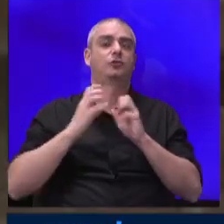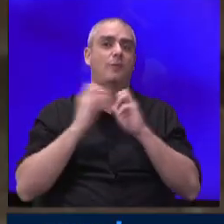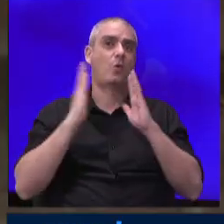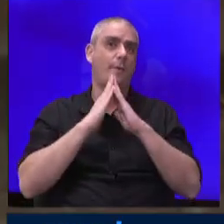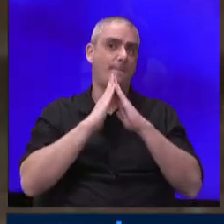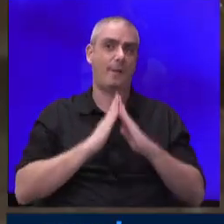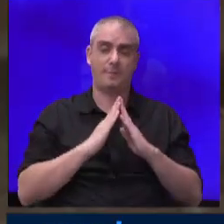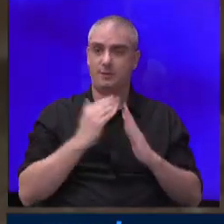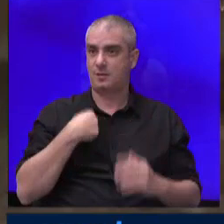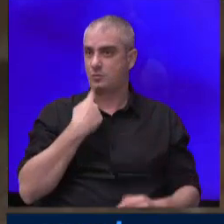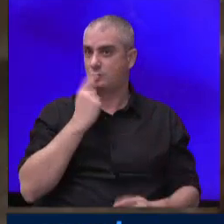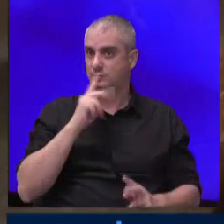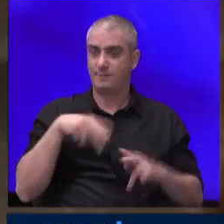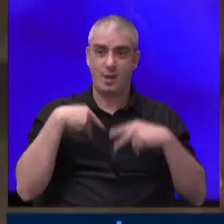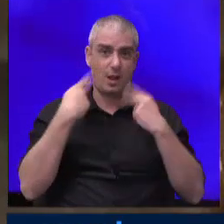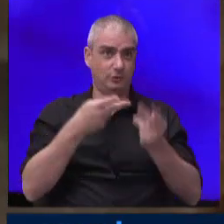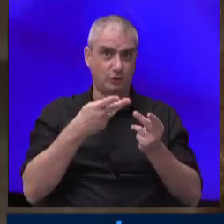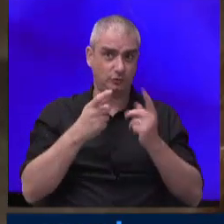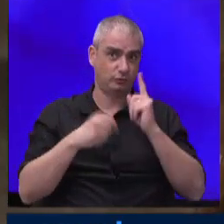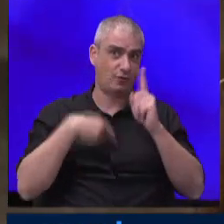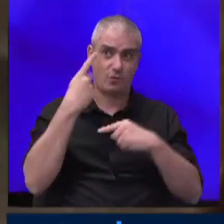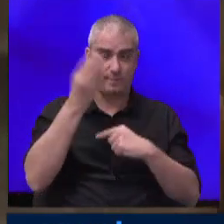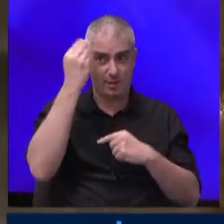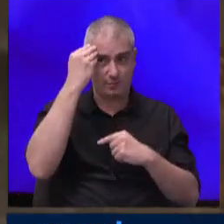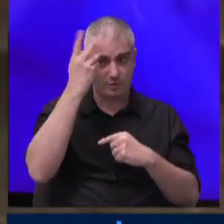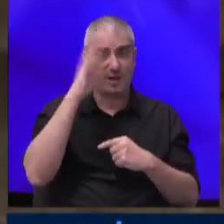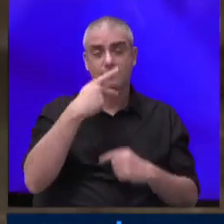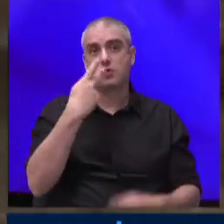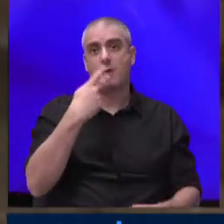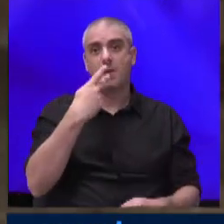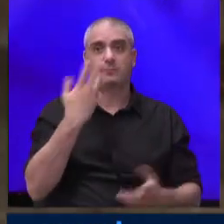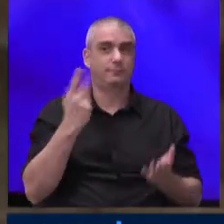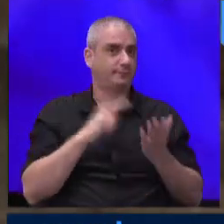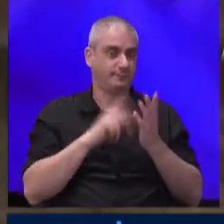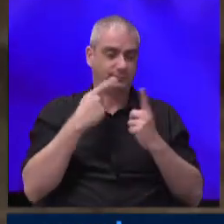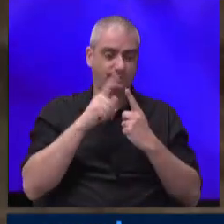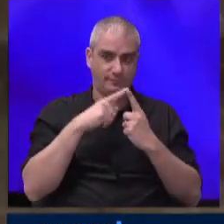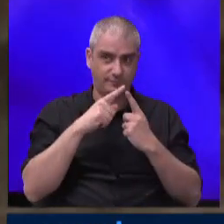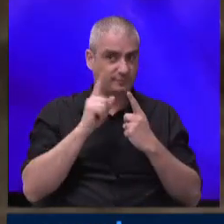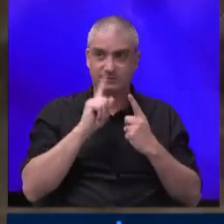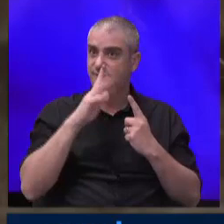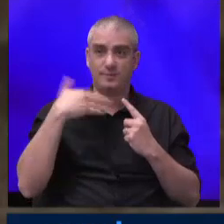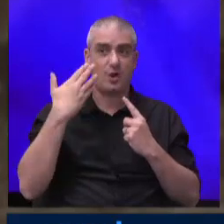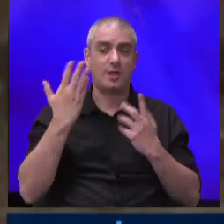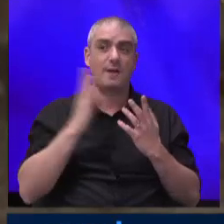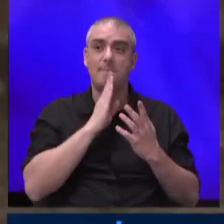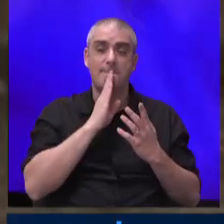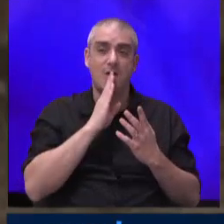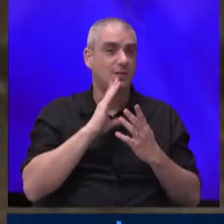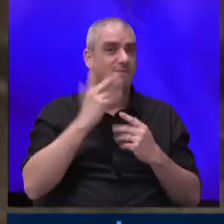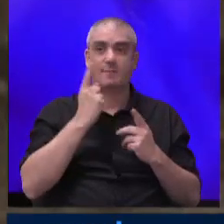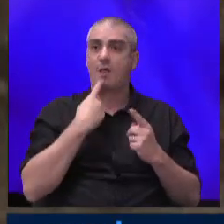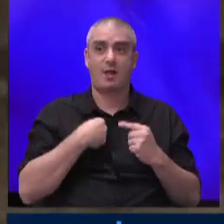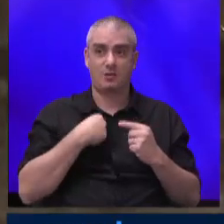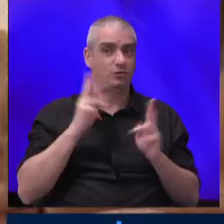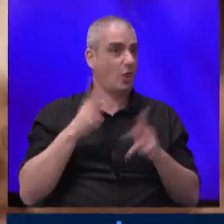לחזור בשבוע הבא ללימודים, וגם זה יהיה ליומיים כי יש את חנוכה, ואם לא יהיה בעיות ואם לא יגידו לנו שאנחנו לא יכולים לחזור